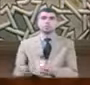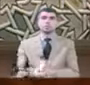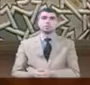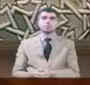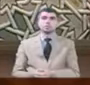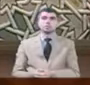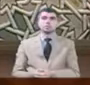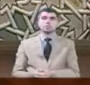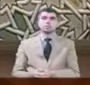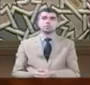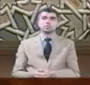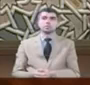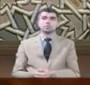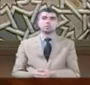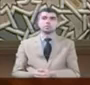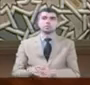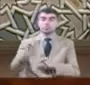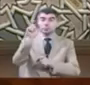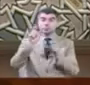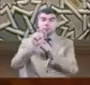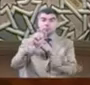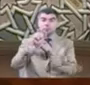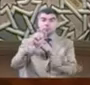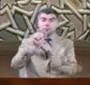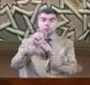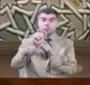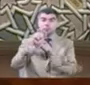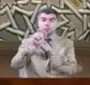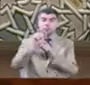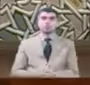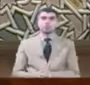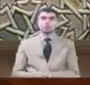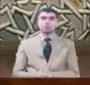فريق الاستقلال في حدود